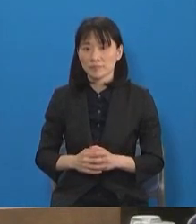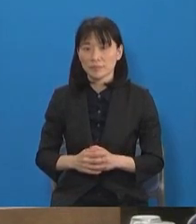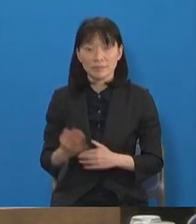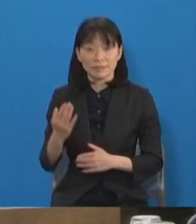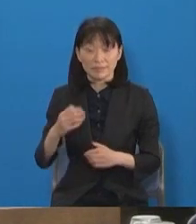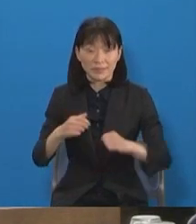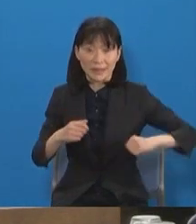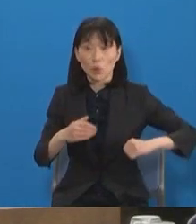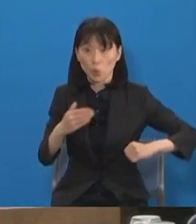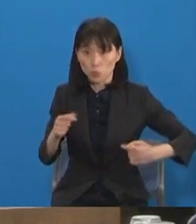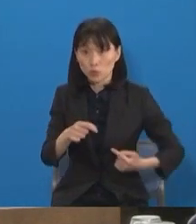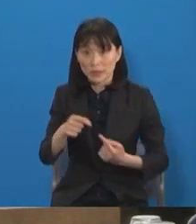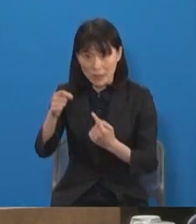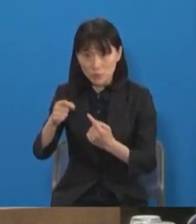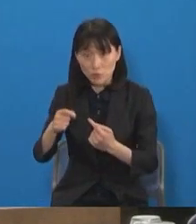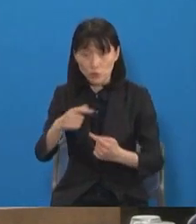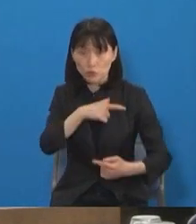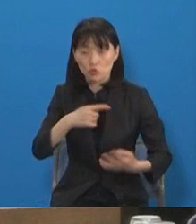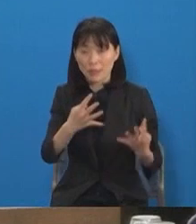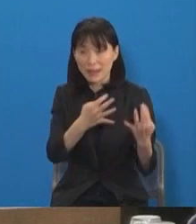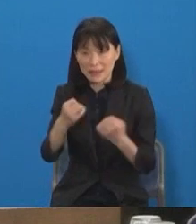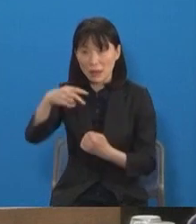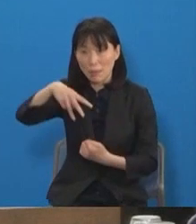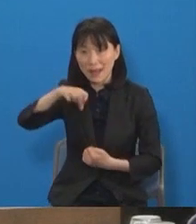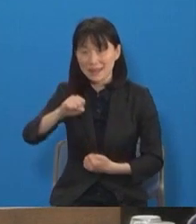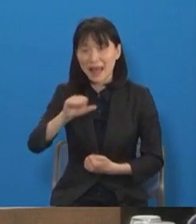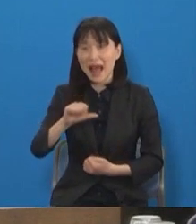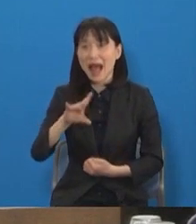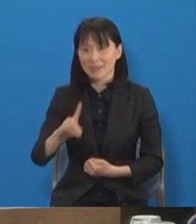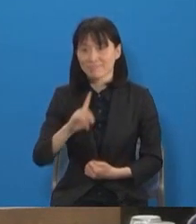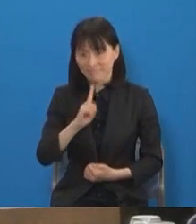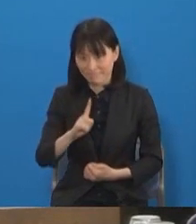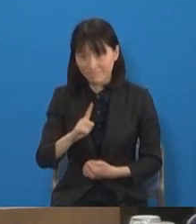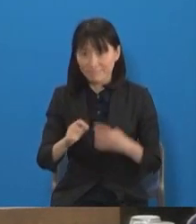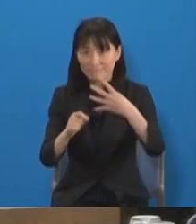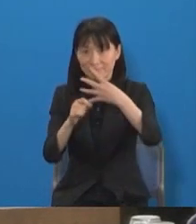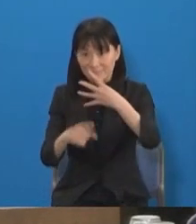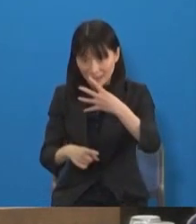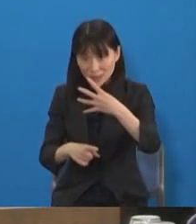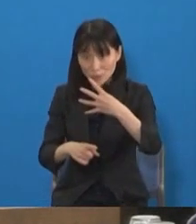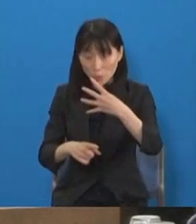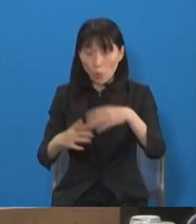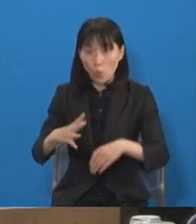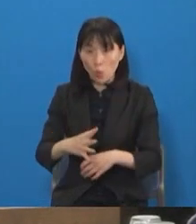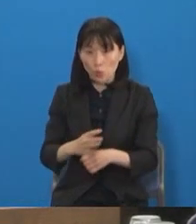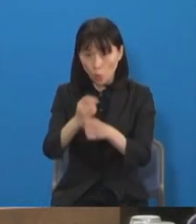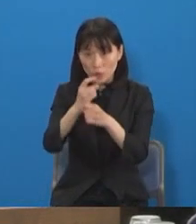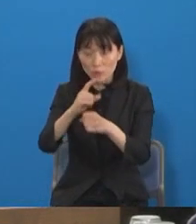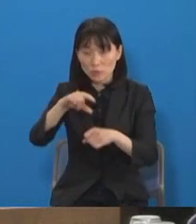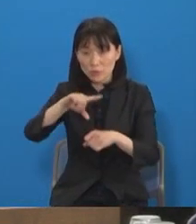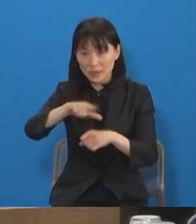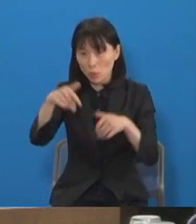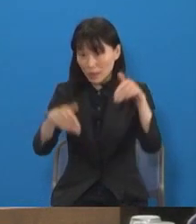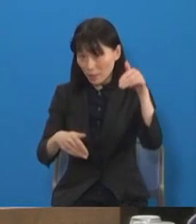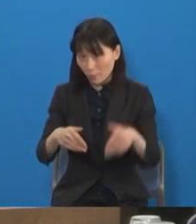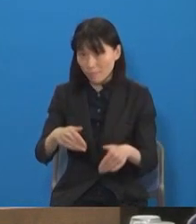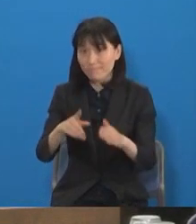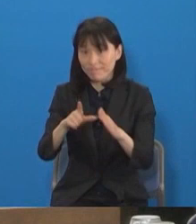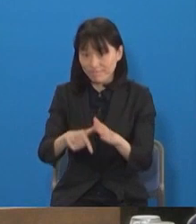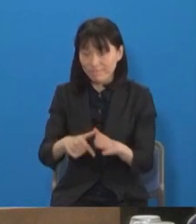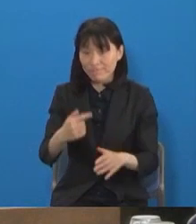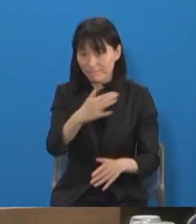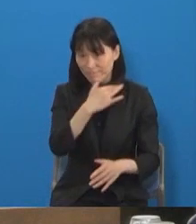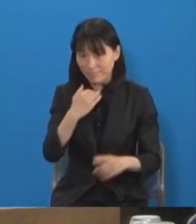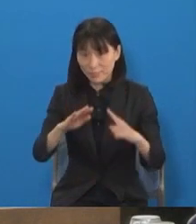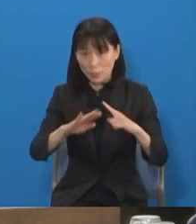左京区選出の熊沢正明でございます。4月に行われました統一地方選挙におきまして、私